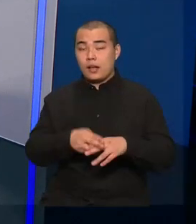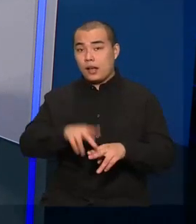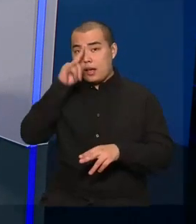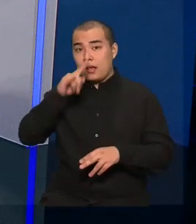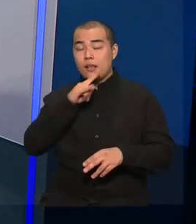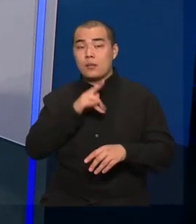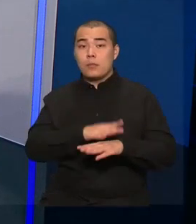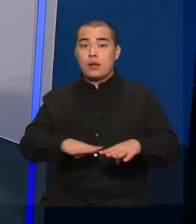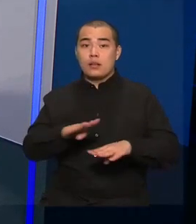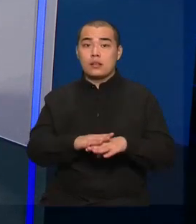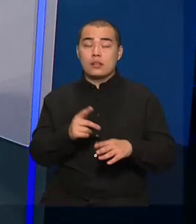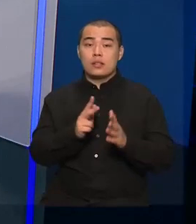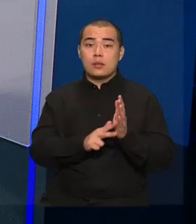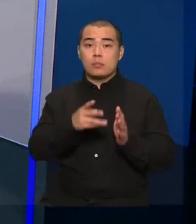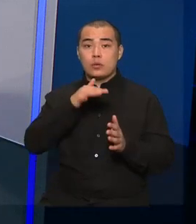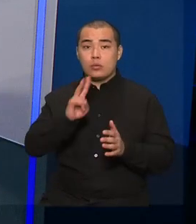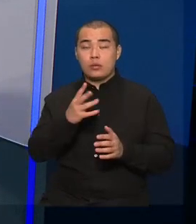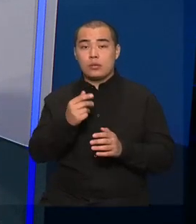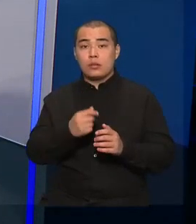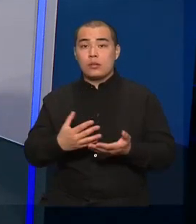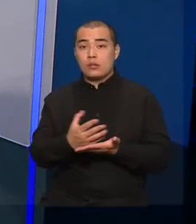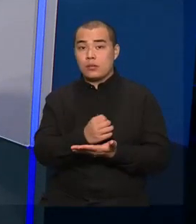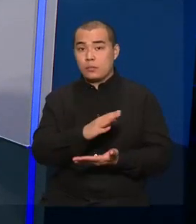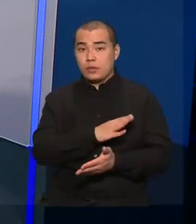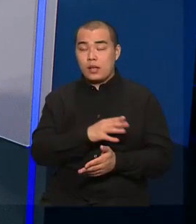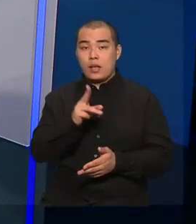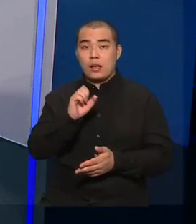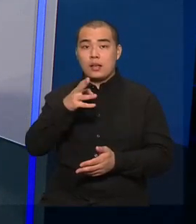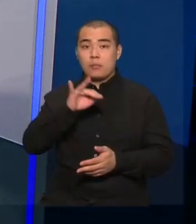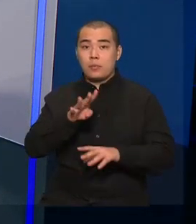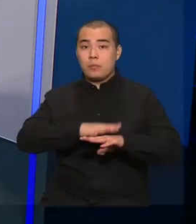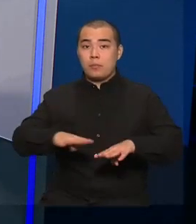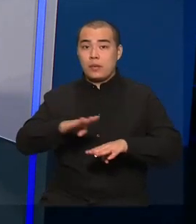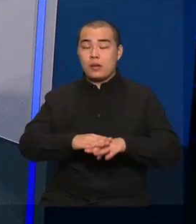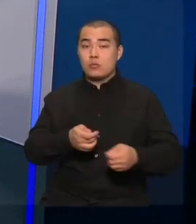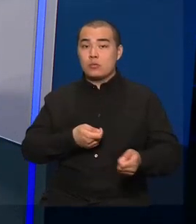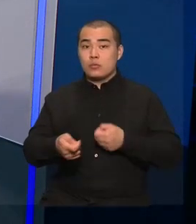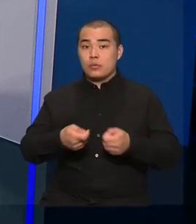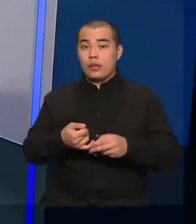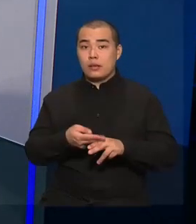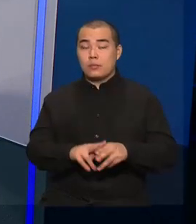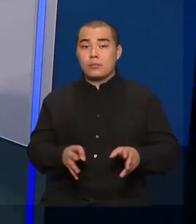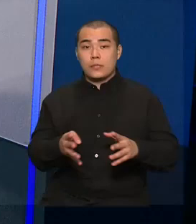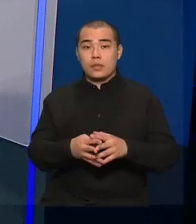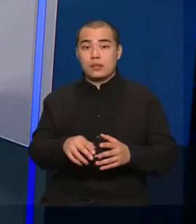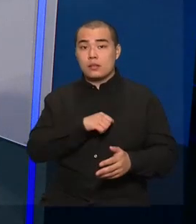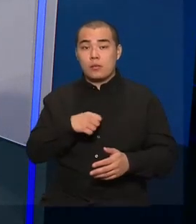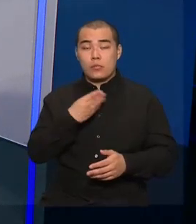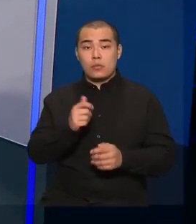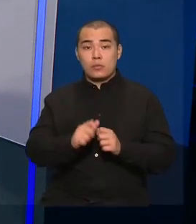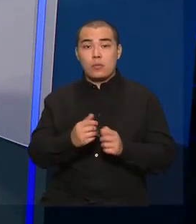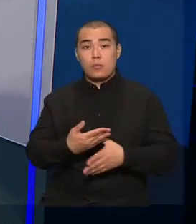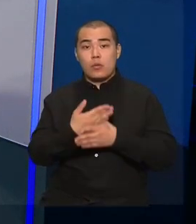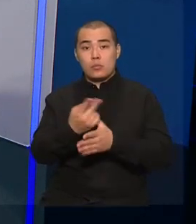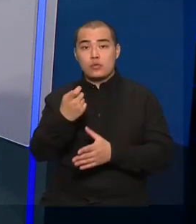қайырымдылық қоры 80 миллион теңге қаражат жинаған. Каспи банк басшылығы игі бастамаға қостаушы боп, қор қоржынына